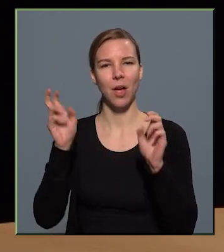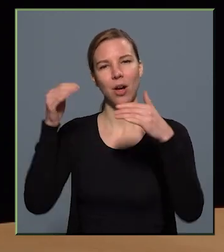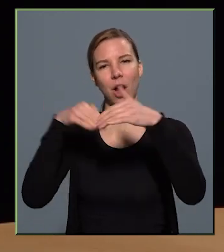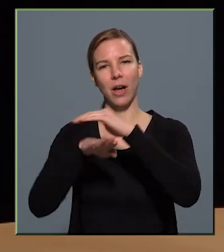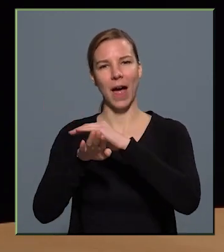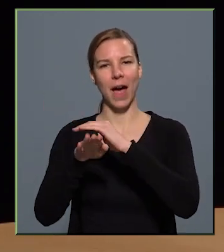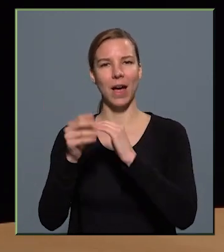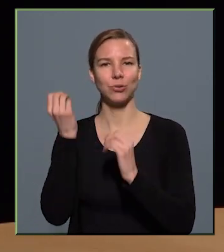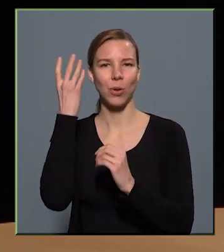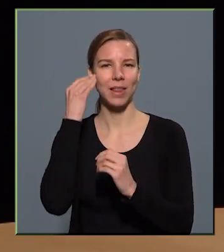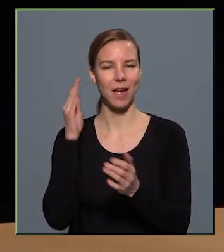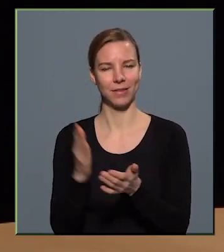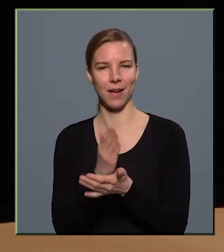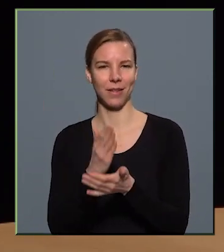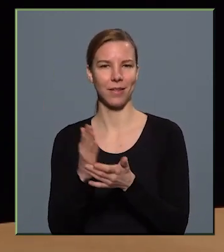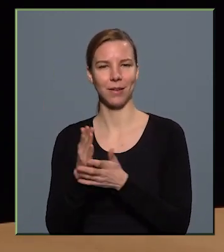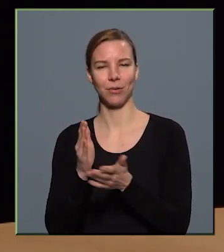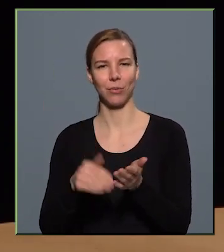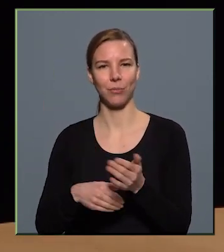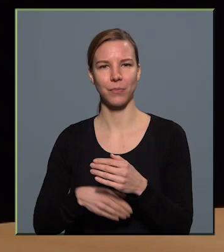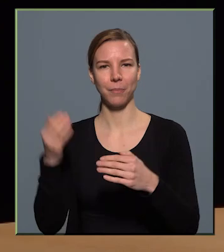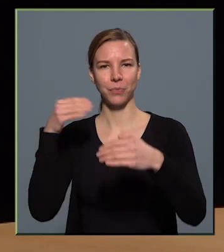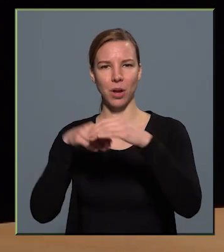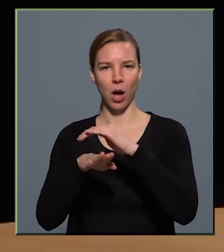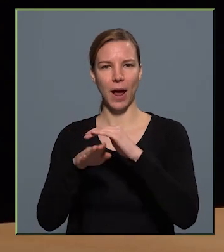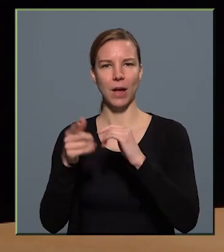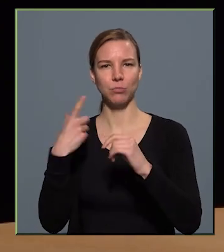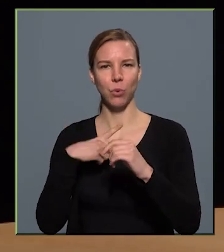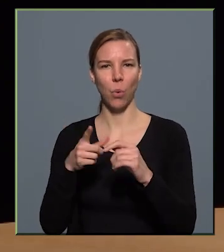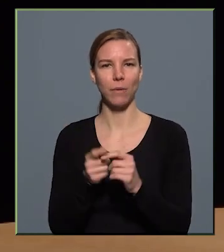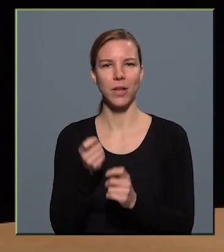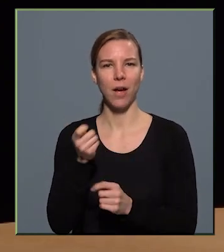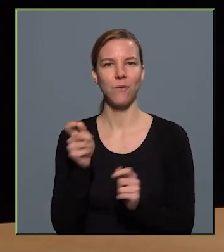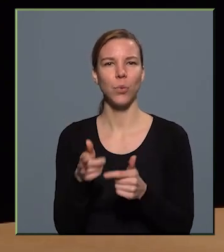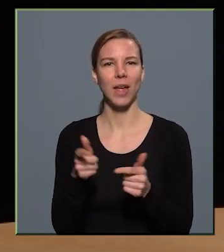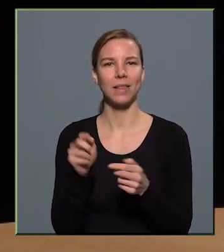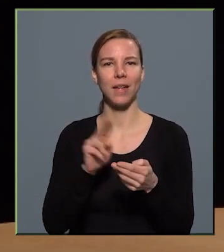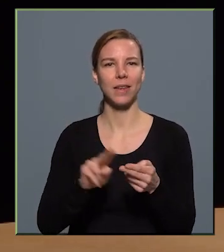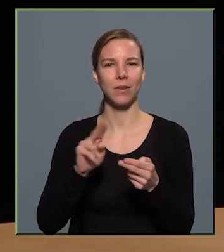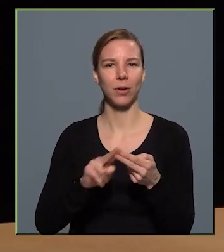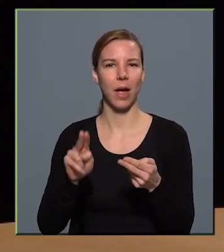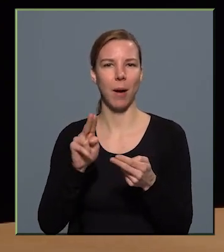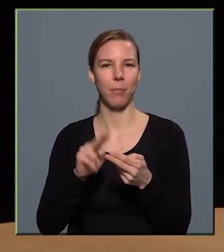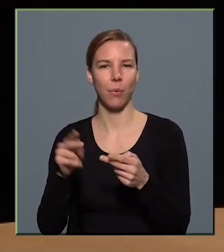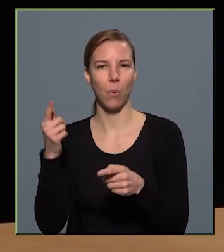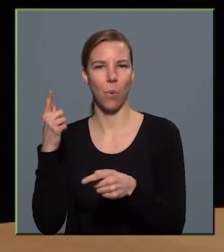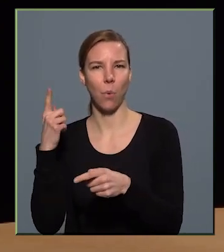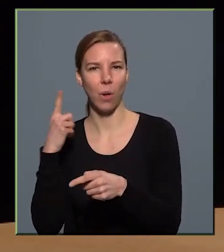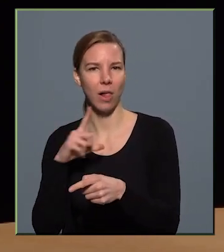nagyon sok ilyen nagy ötlet is származik egy garázsból, aztán egy kis fűtetlen irodában született meg, egyébként Balassagyarmaton, ahol én